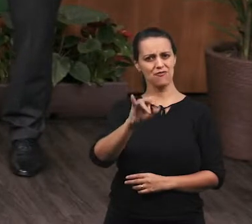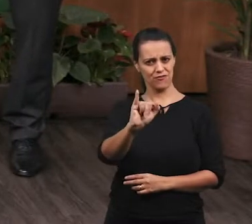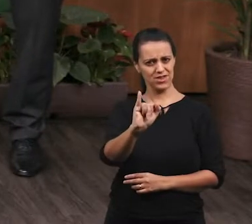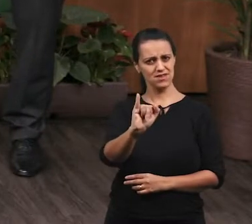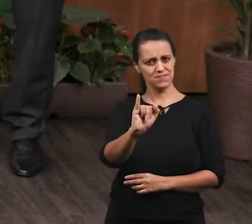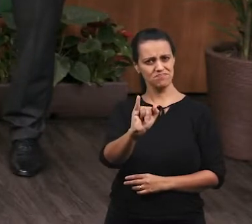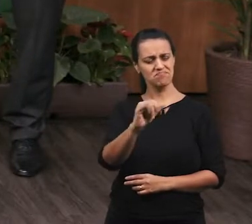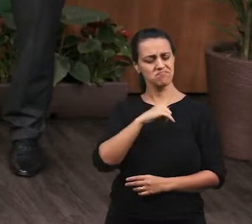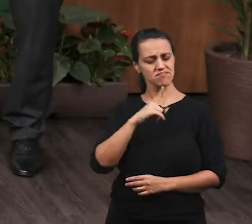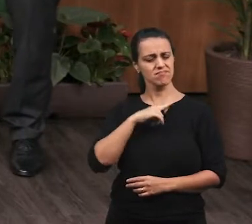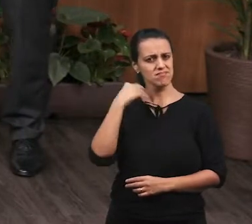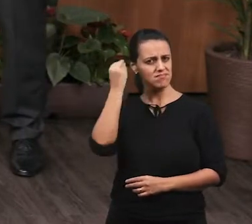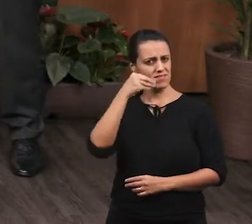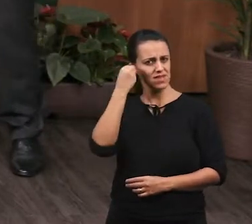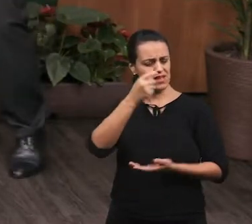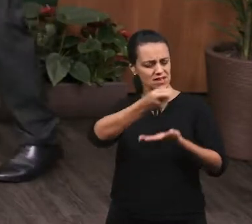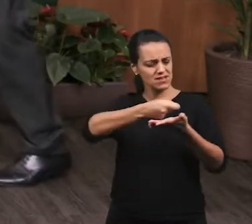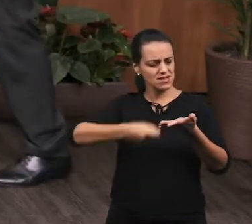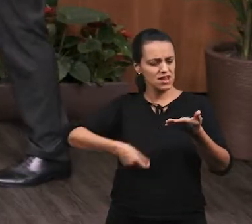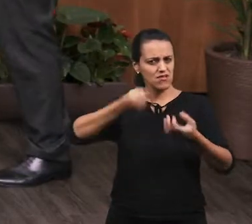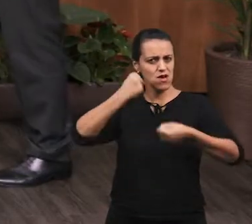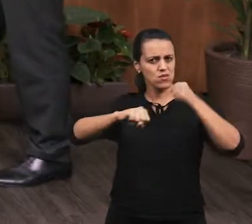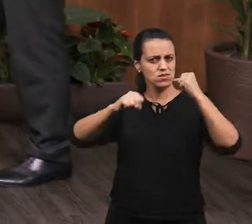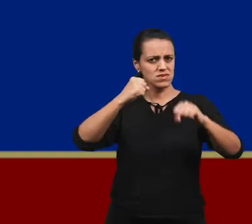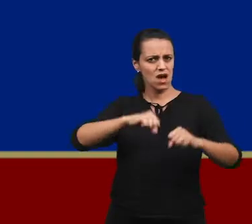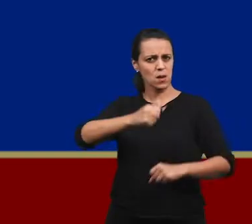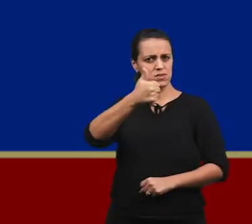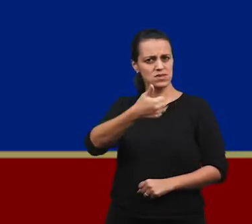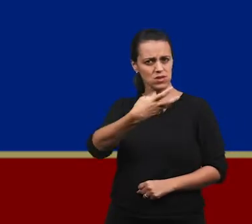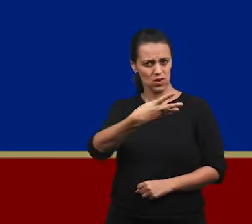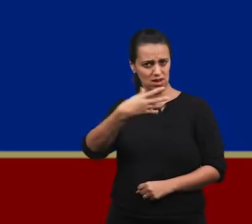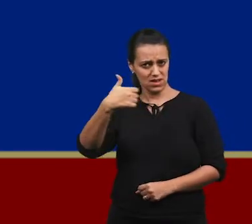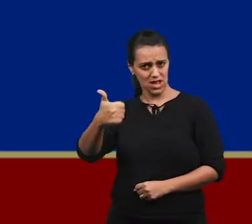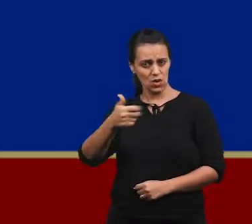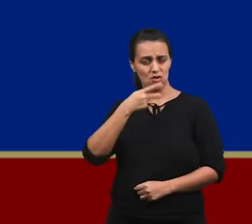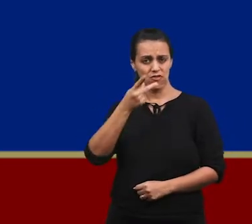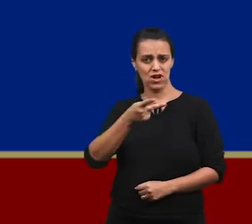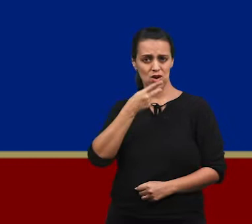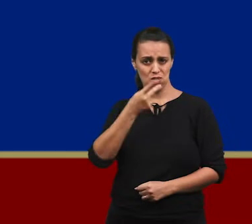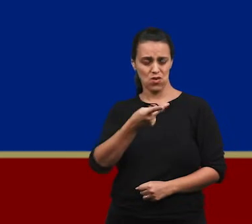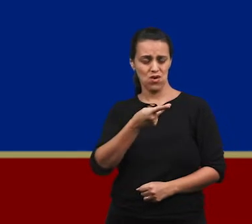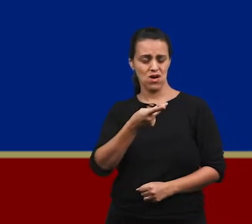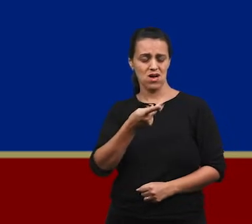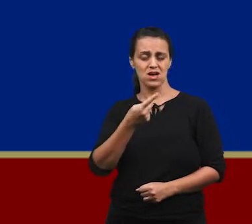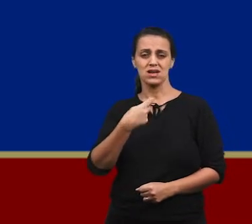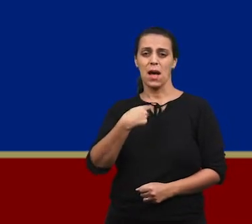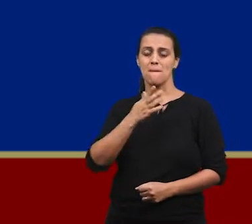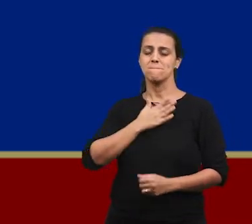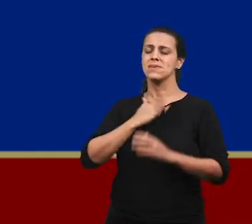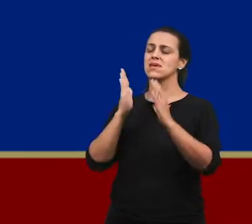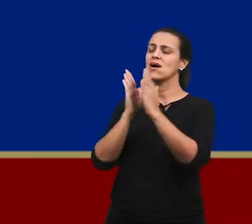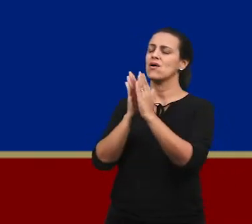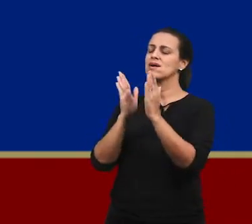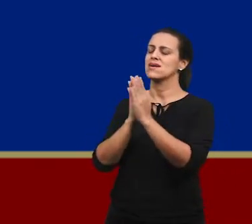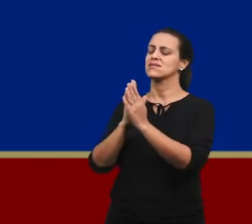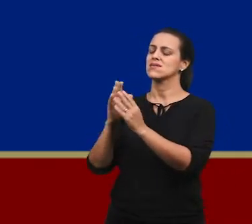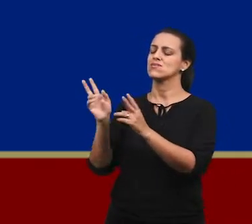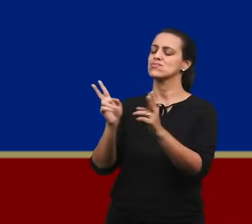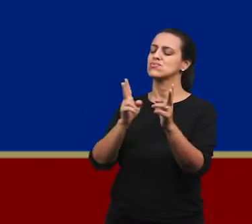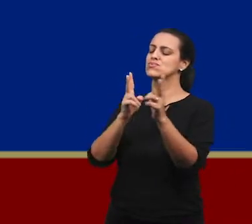что, о чем говорит и Давид в Псалме 140-м, в первом стихе,